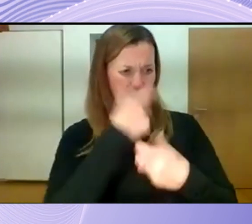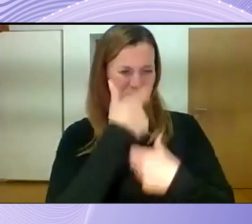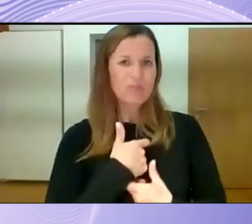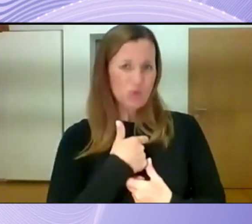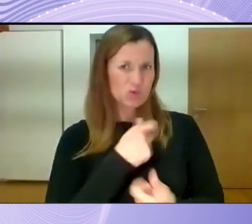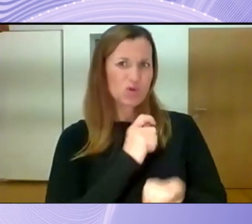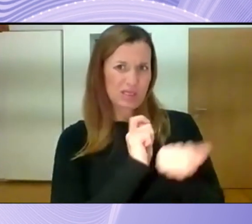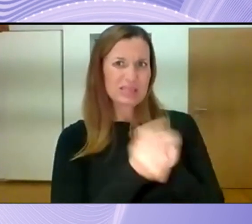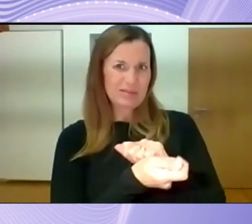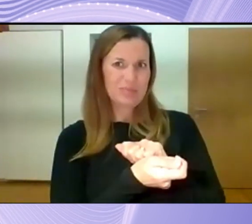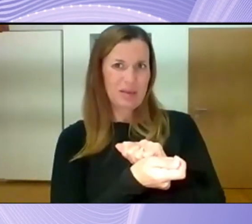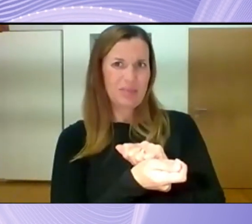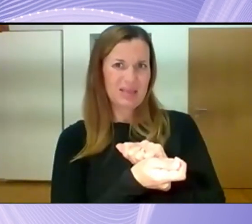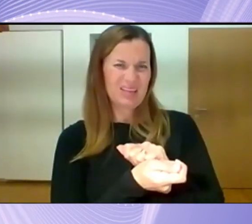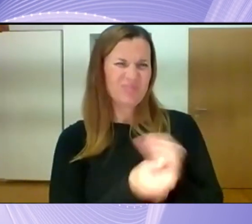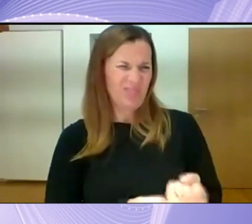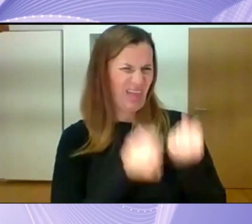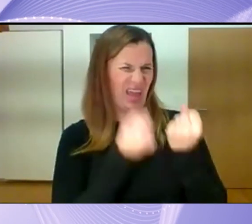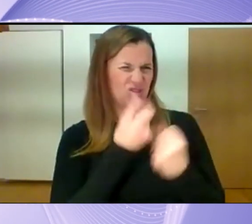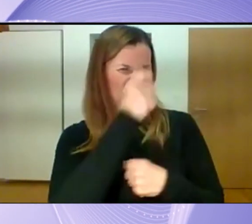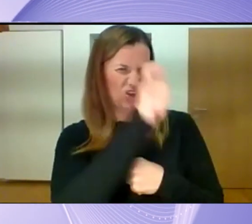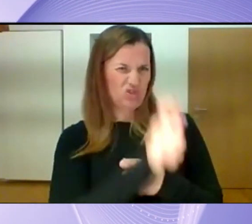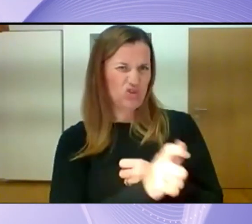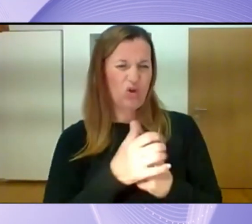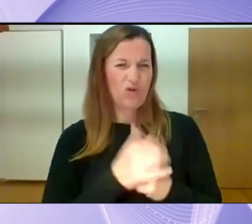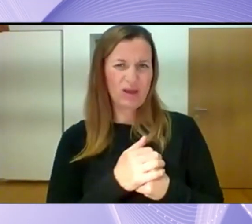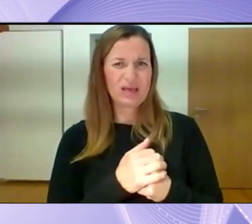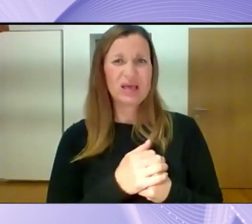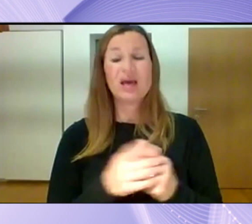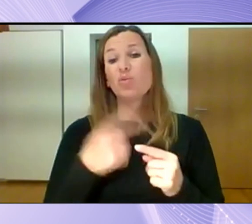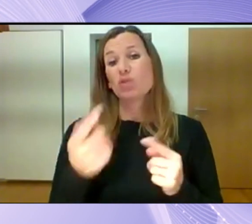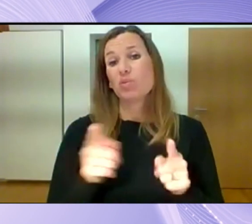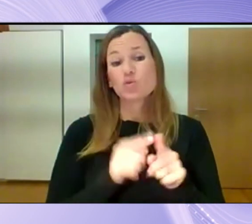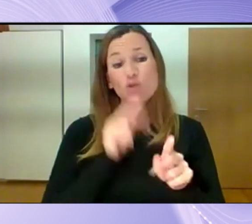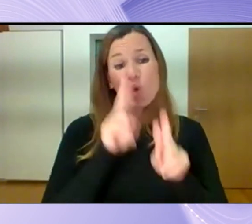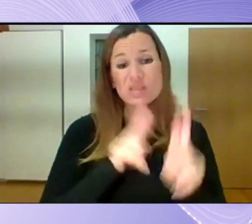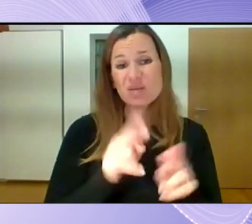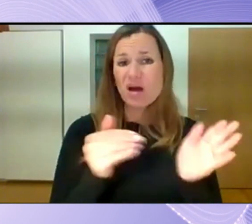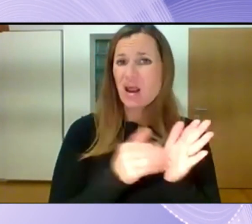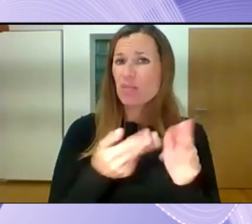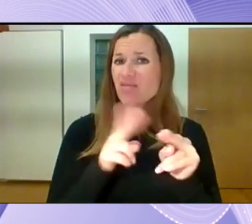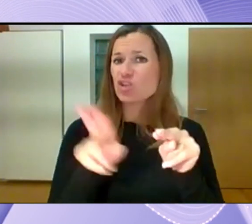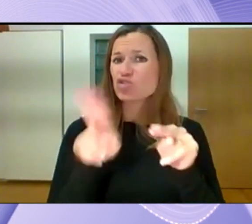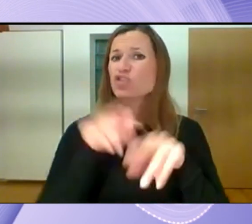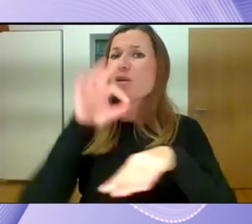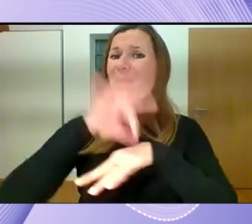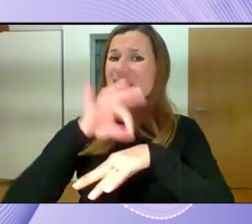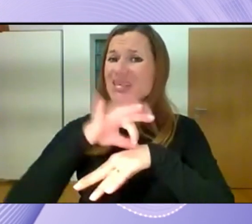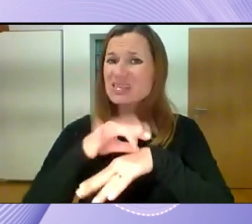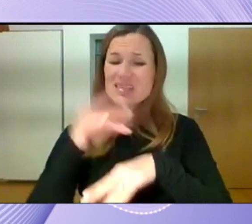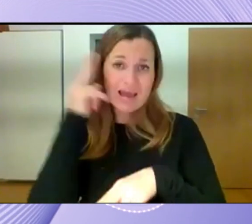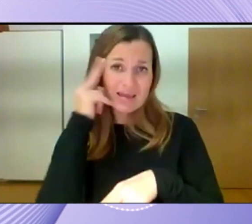Potem pa danes oskrba vedno več medicinskega znanja terja, znanost je šla naprej, veliko stvari znamo in